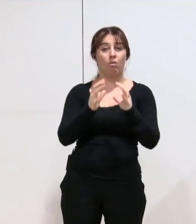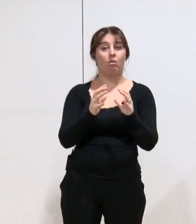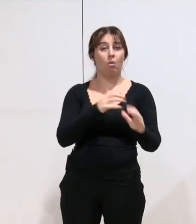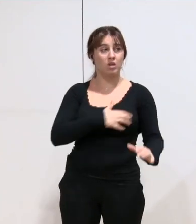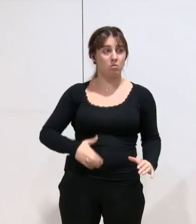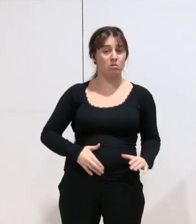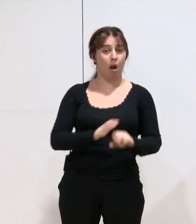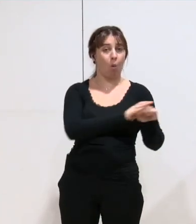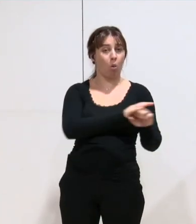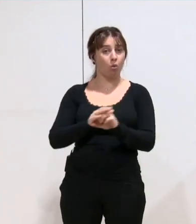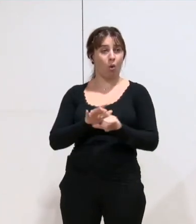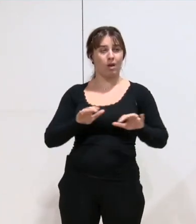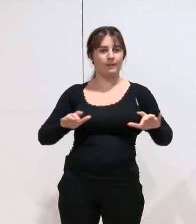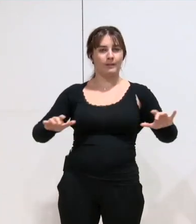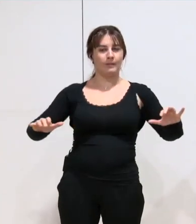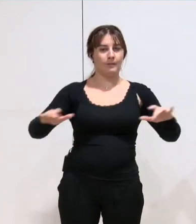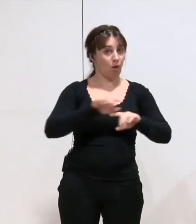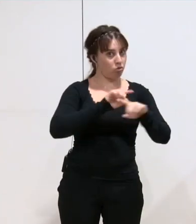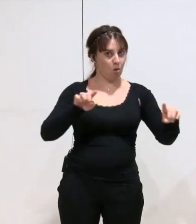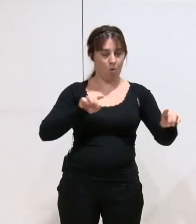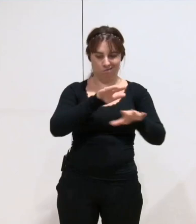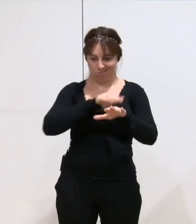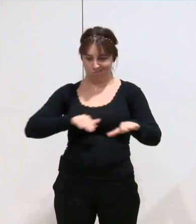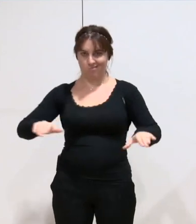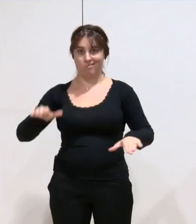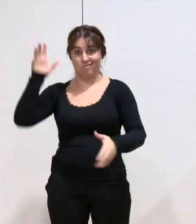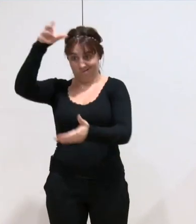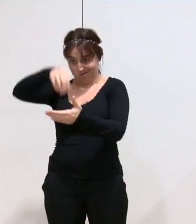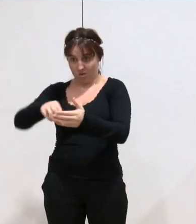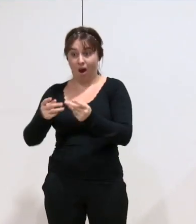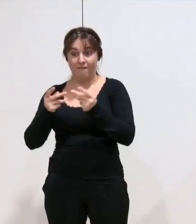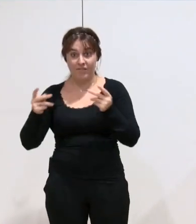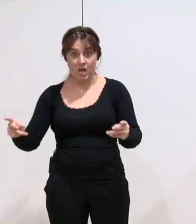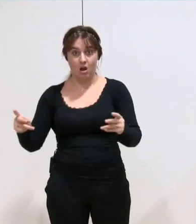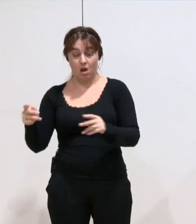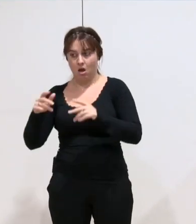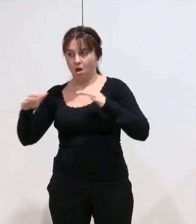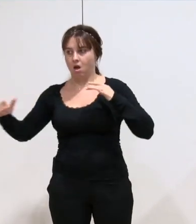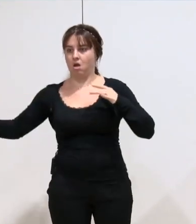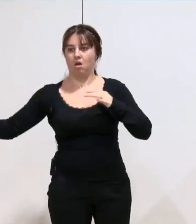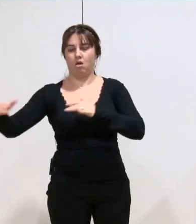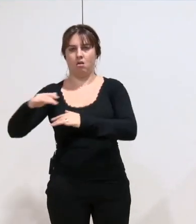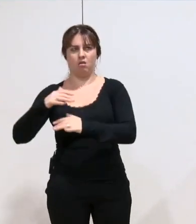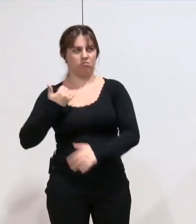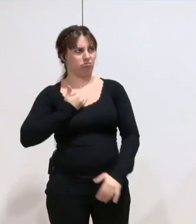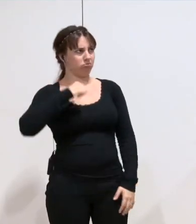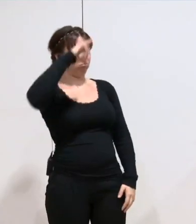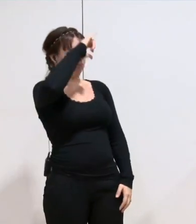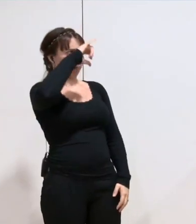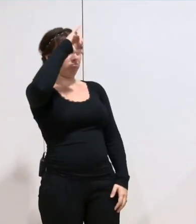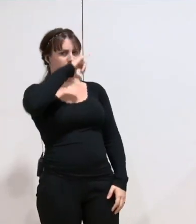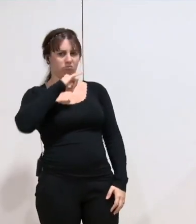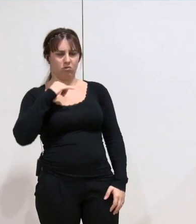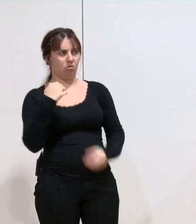de contribuer à une prise de conscience dans la cité, que en réalité tout ça n'est effectivement